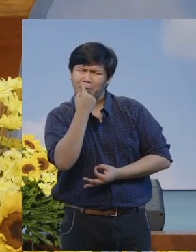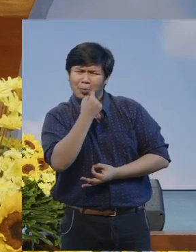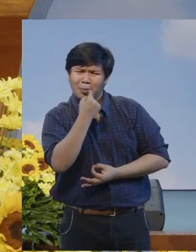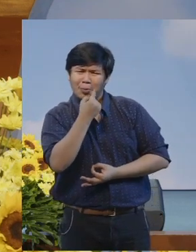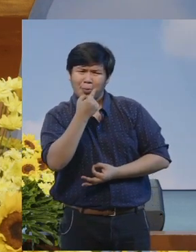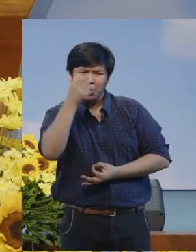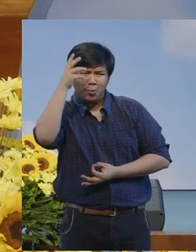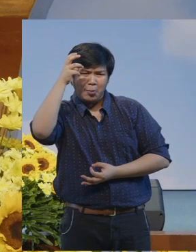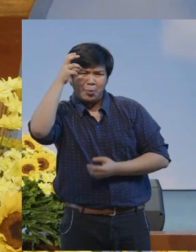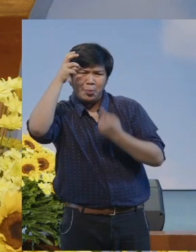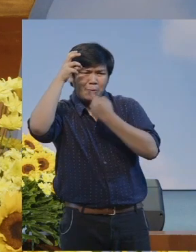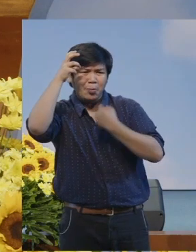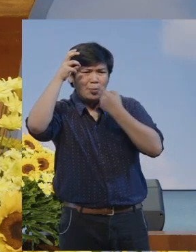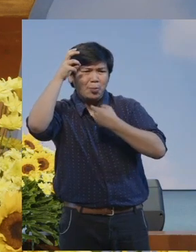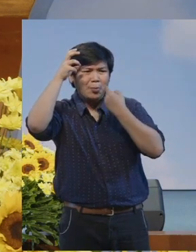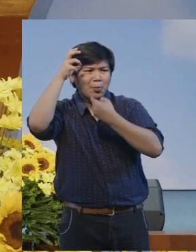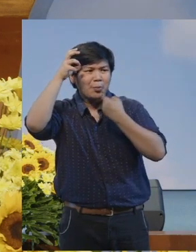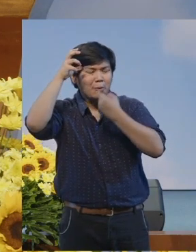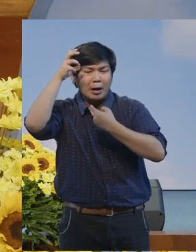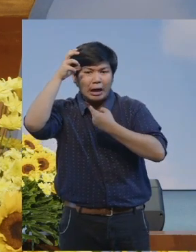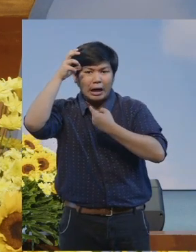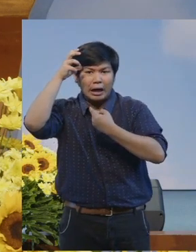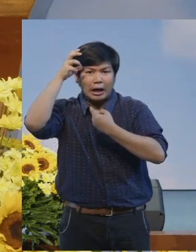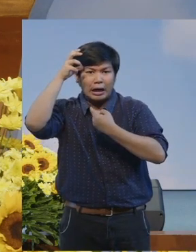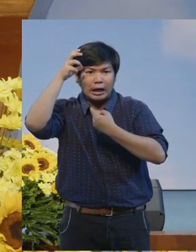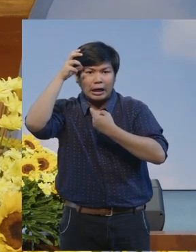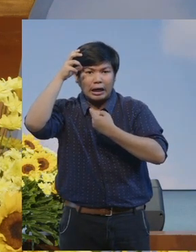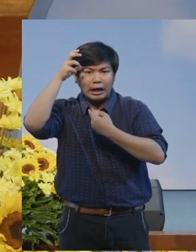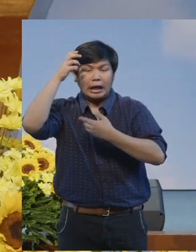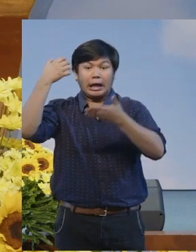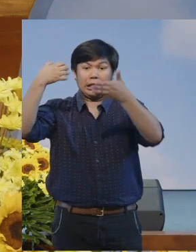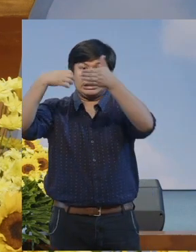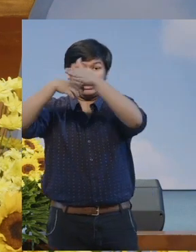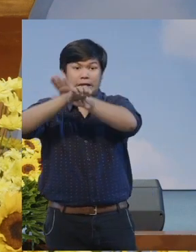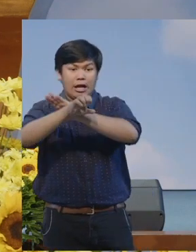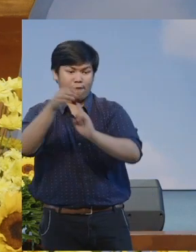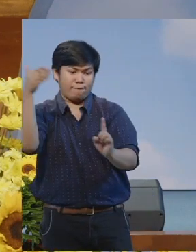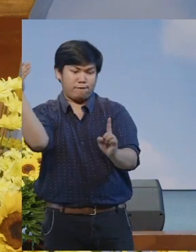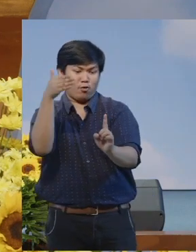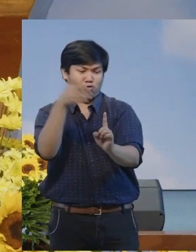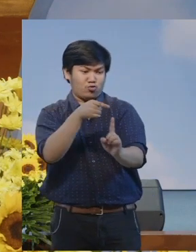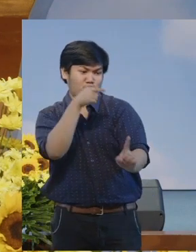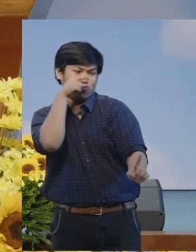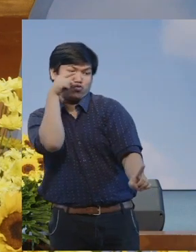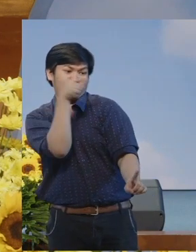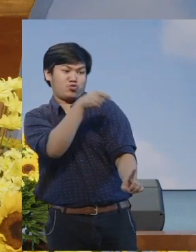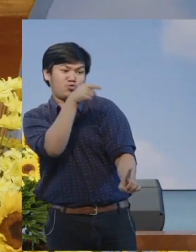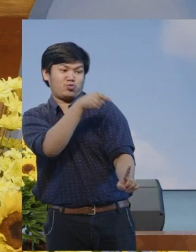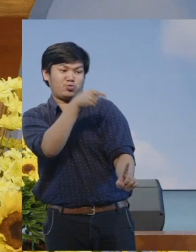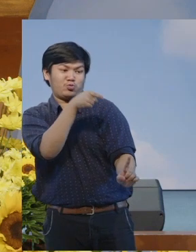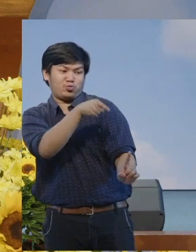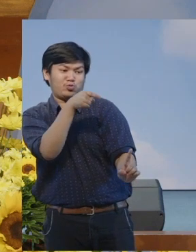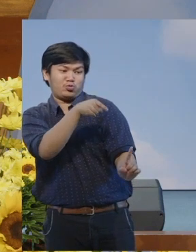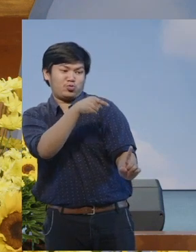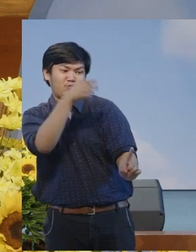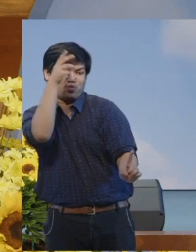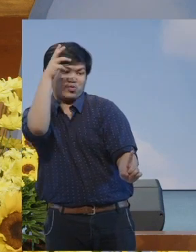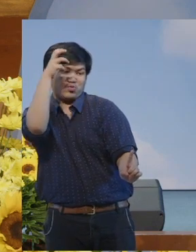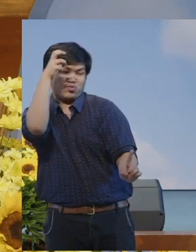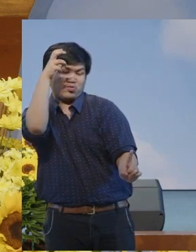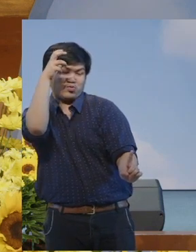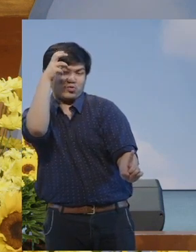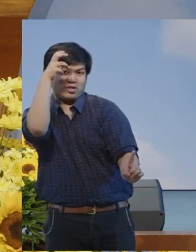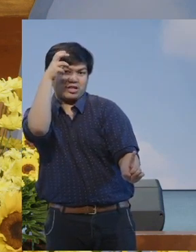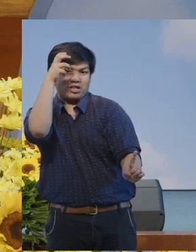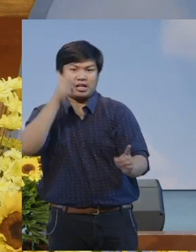yung pong kapangyarihan na yon, ang kinakausap ng propeta dito sa Ezekiel 28. Ang sabi niya,